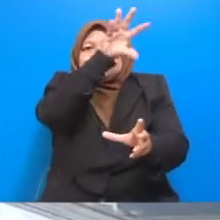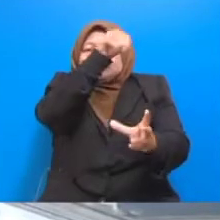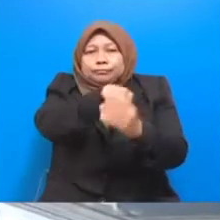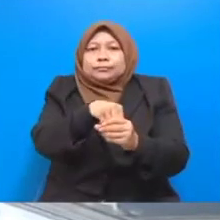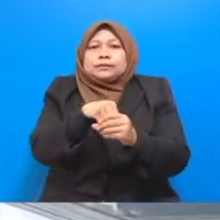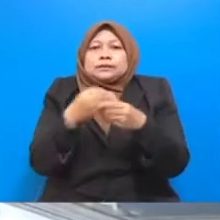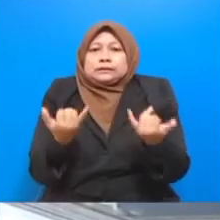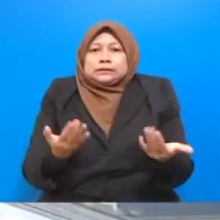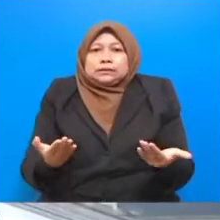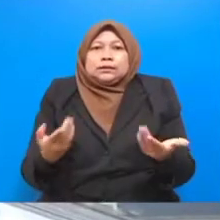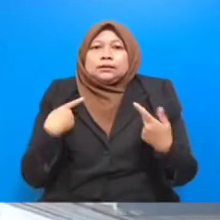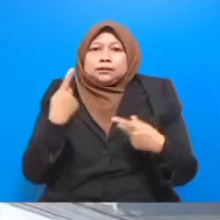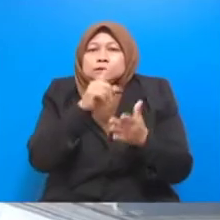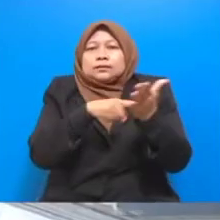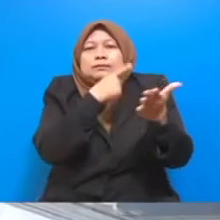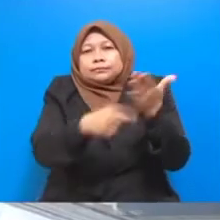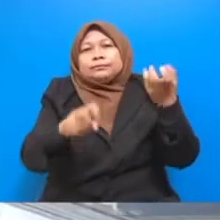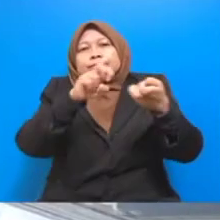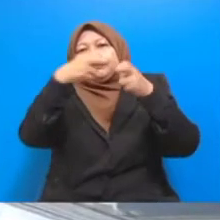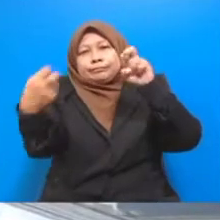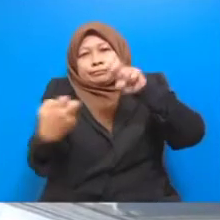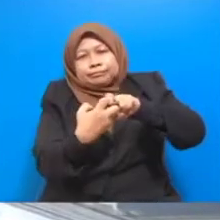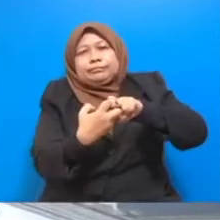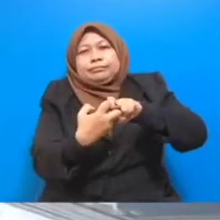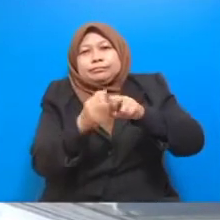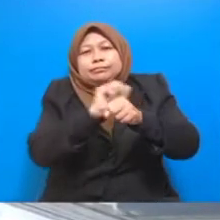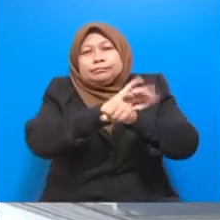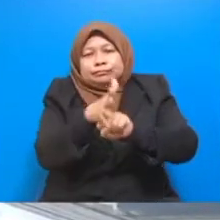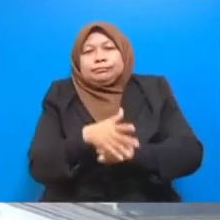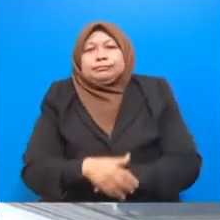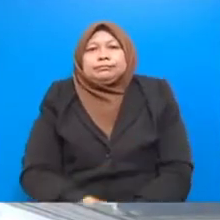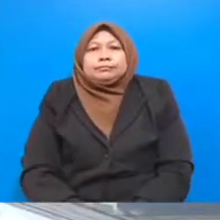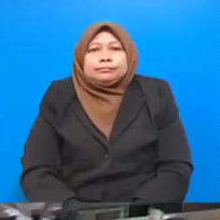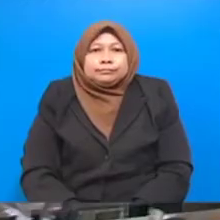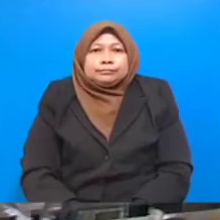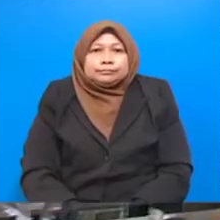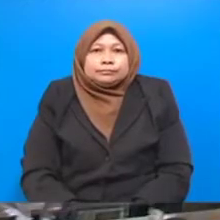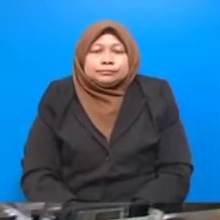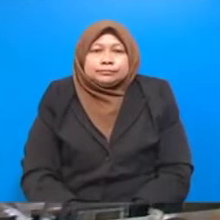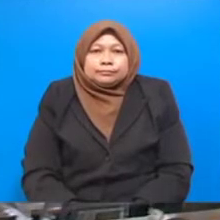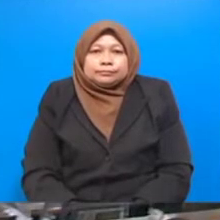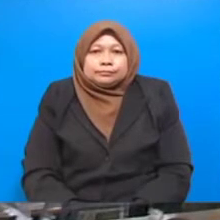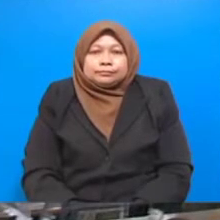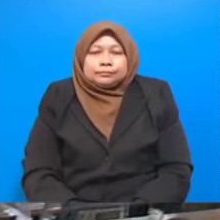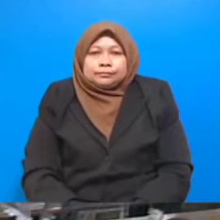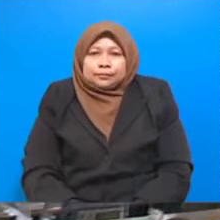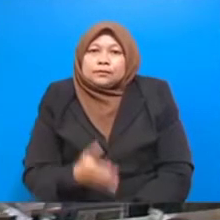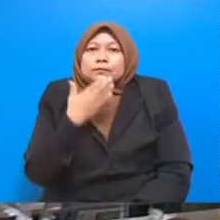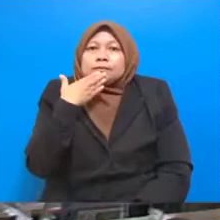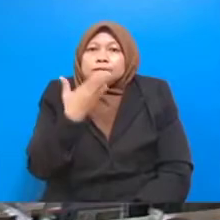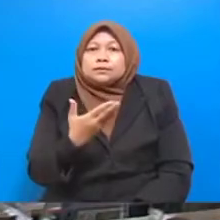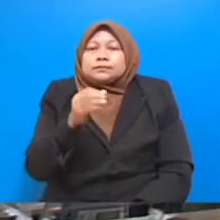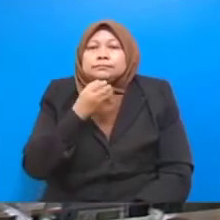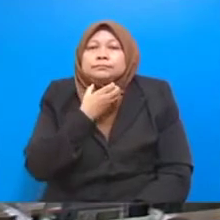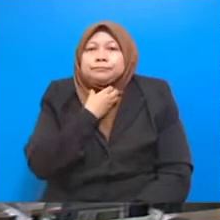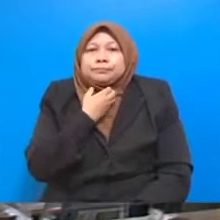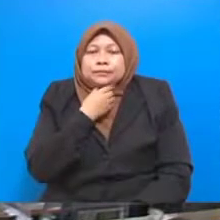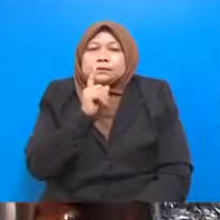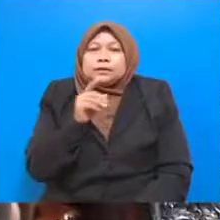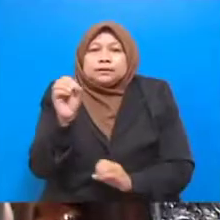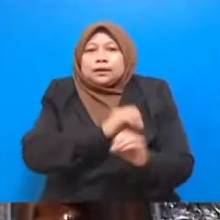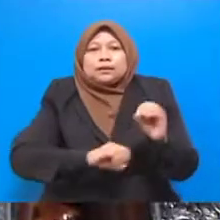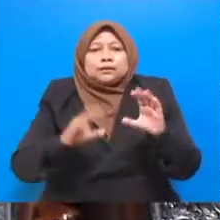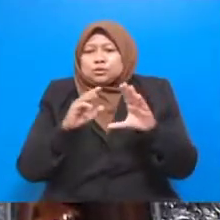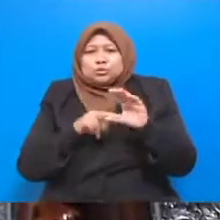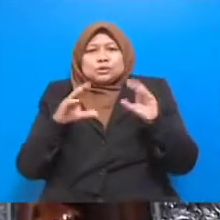soal kita berada dalam krisis kovix caranya bersih makasih tuhan speaker iya terima kasih mohon maaf tadi buntat ya dia ada